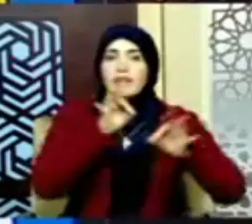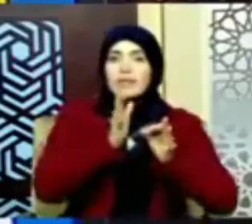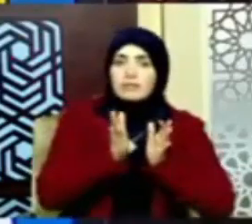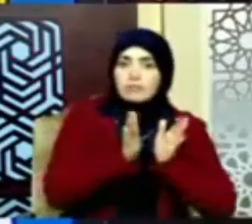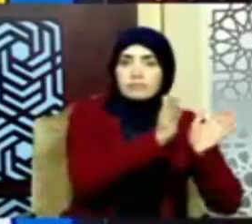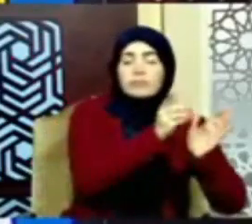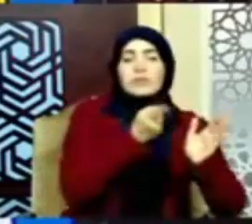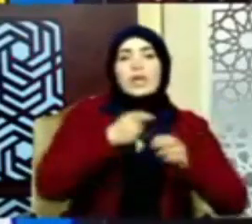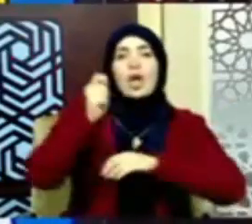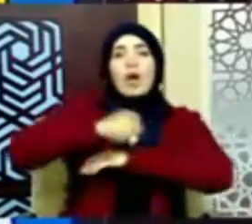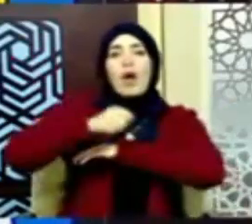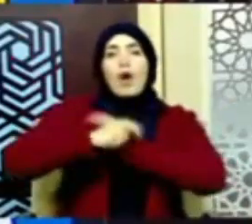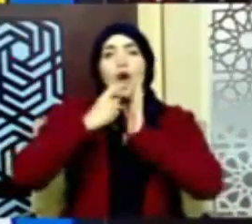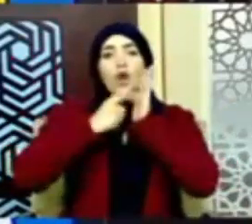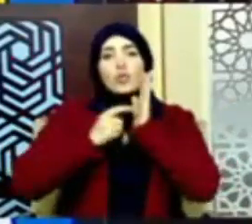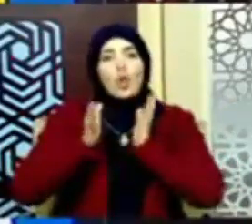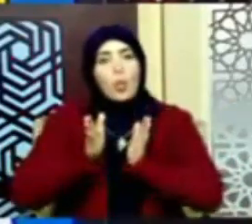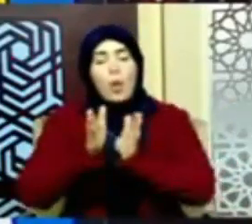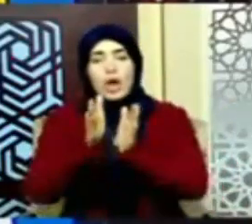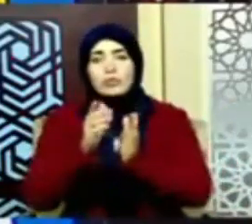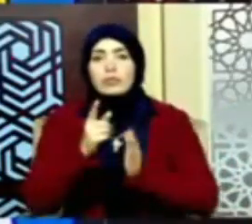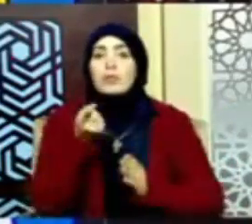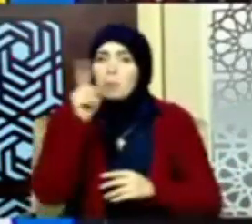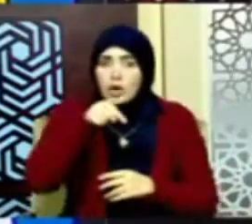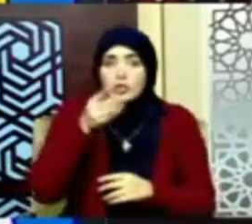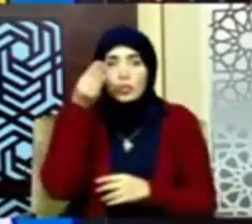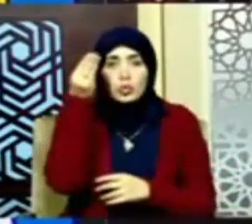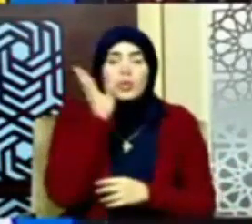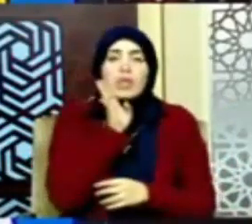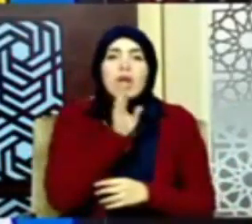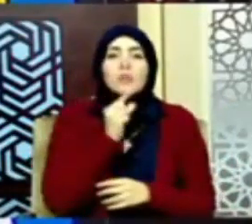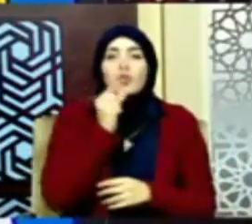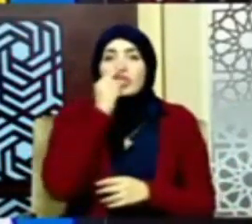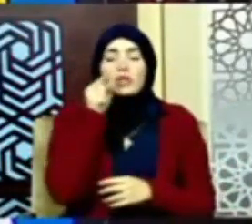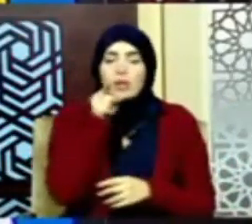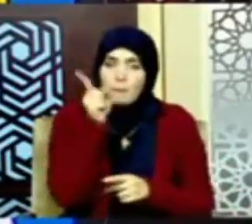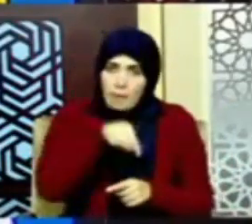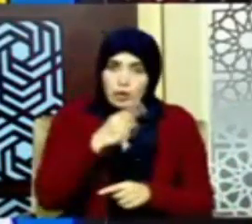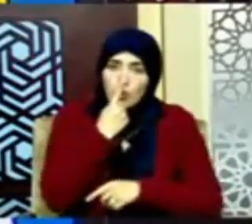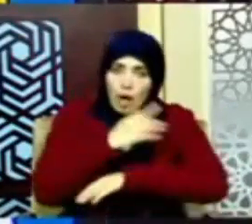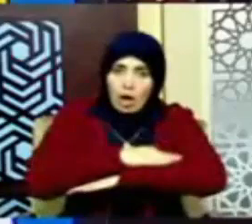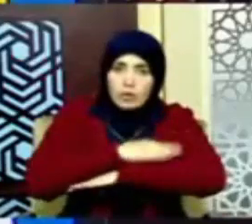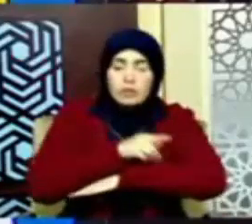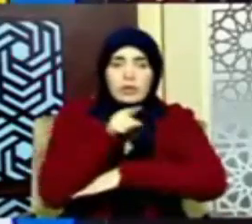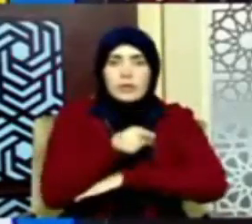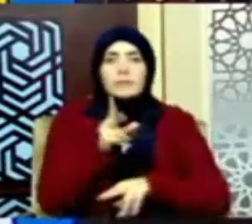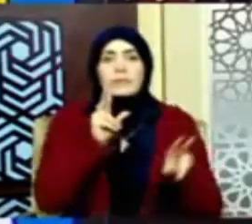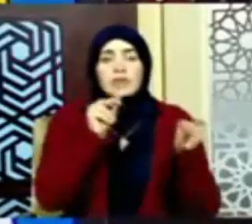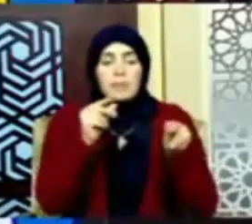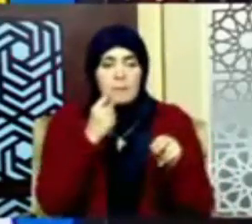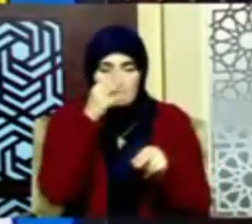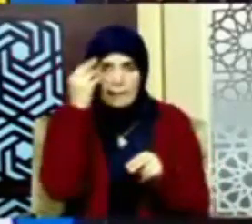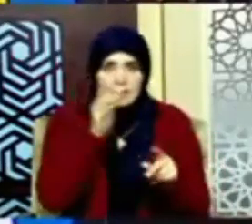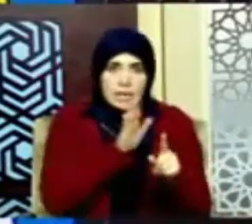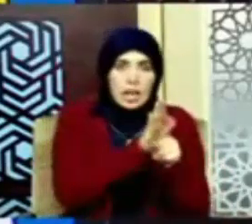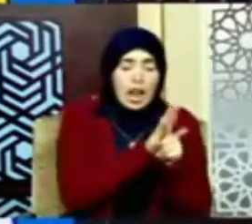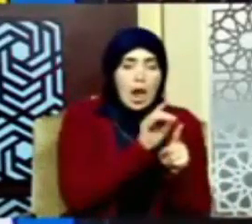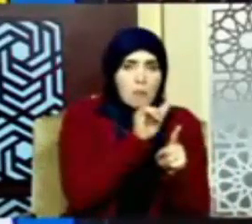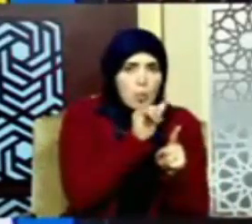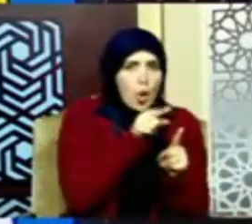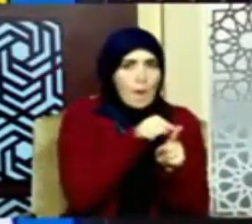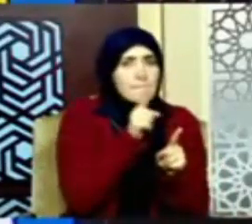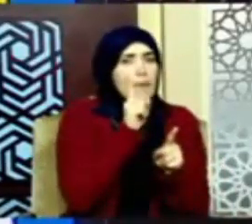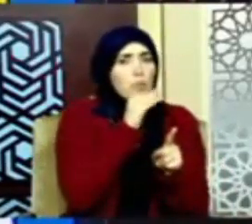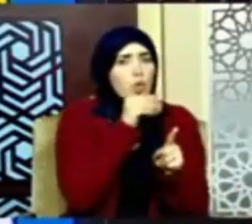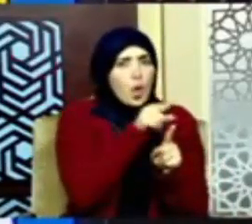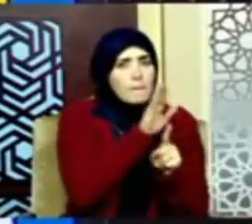أهل الاختصاص في كل شيء. صحيح الأداب العامة والمواعظ العامة كالحس على بر الوالدين أو الصدق أو الأمانة، هذا